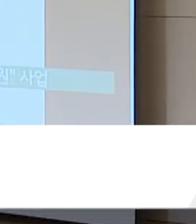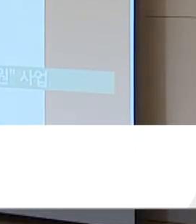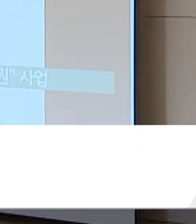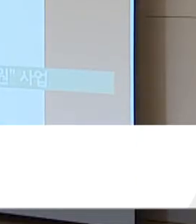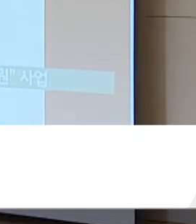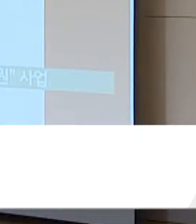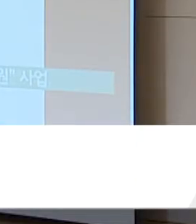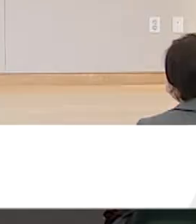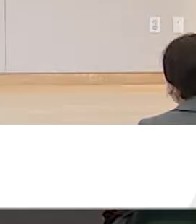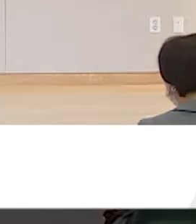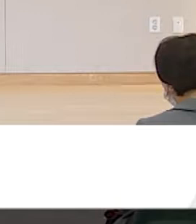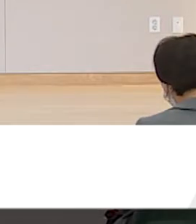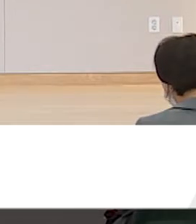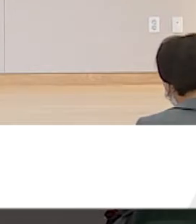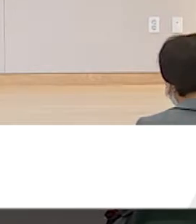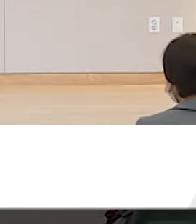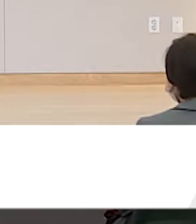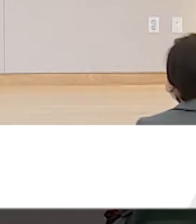발표가 이어졌습니다.